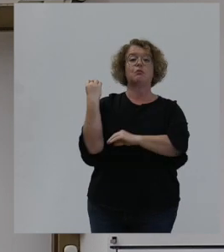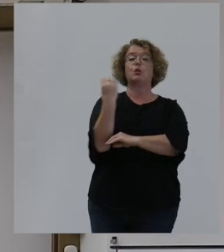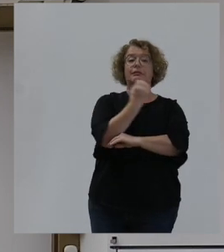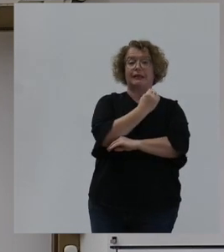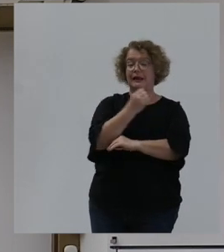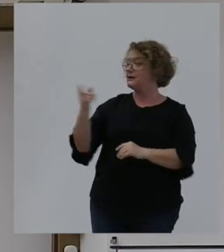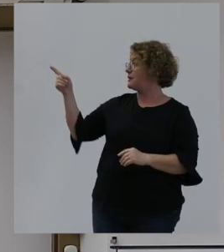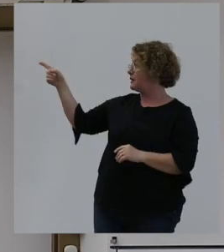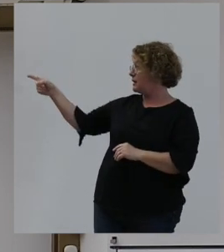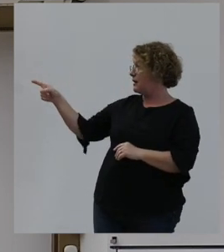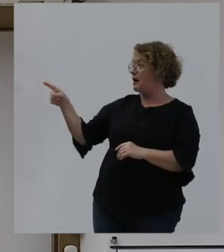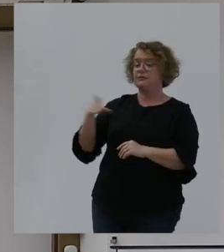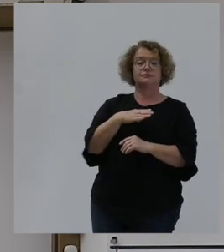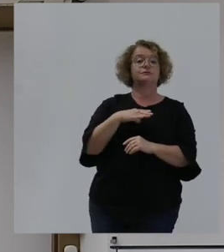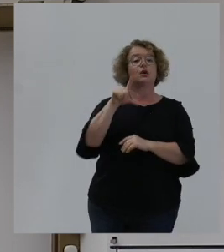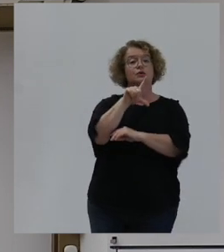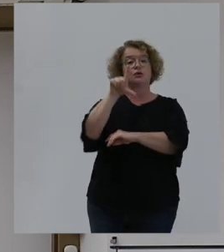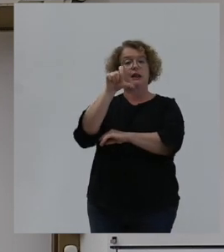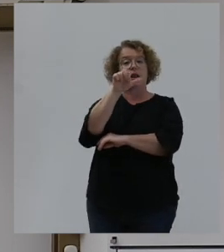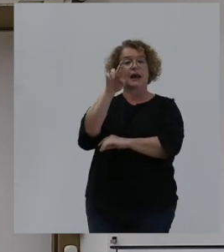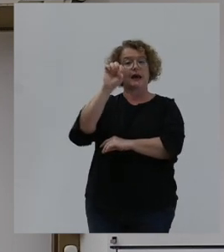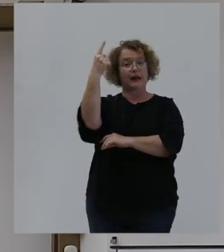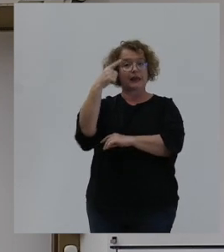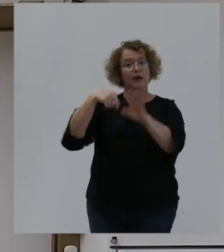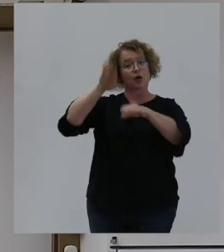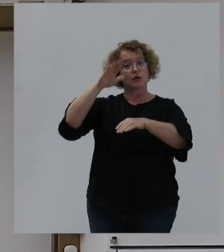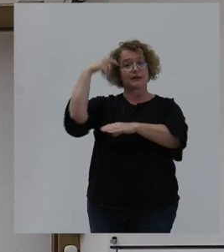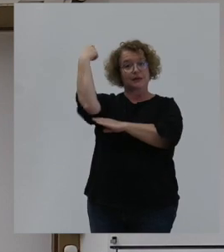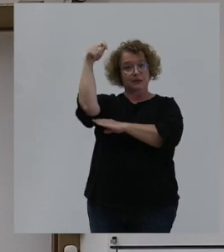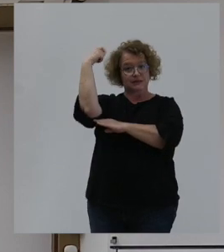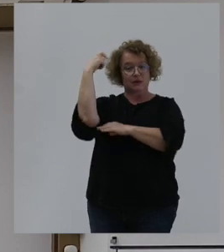par Lionel Larrey, candidat à la présidence,